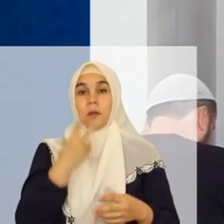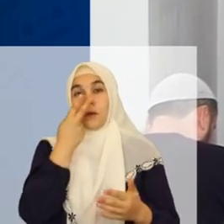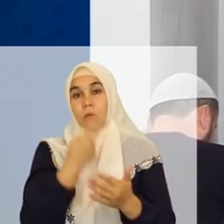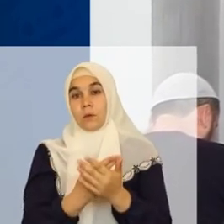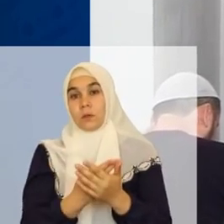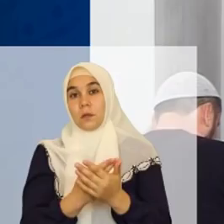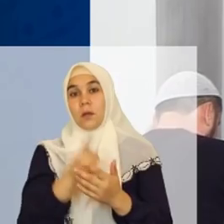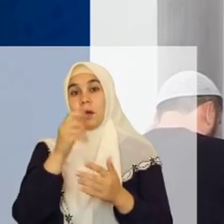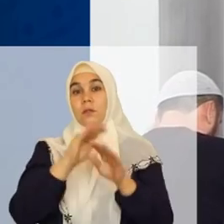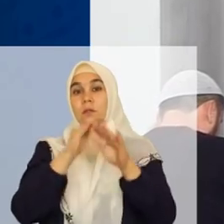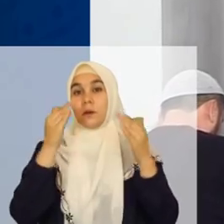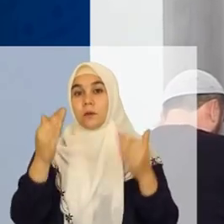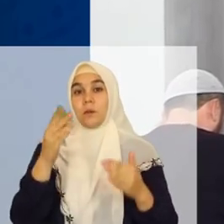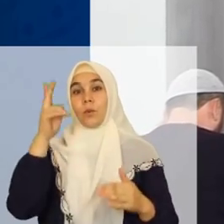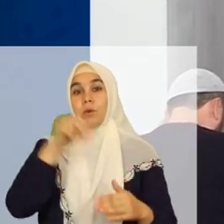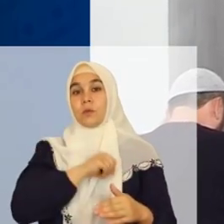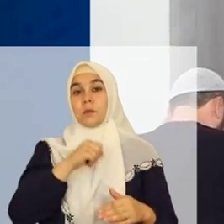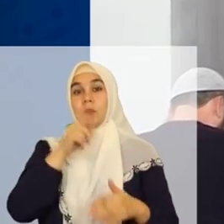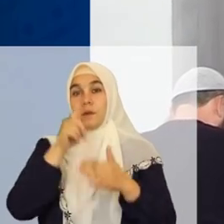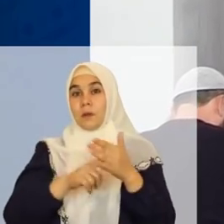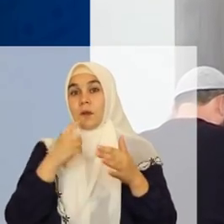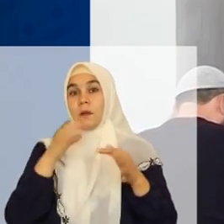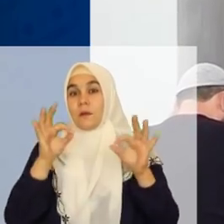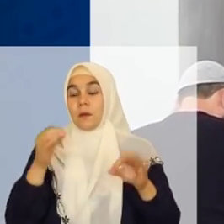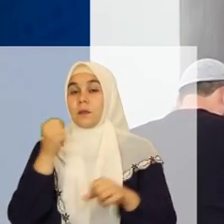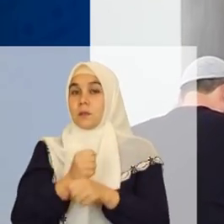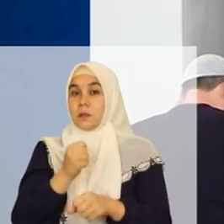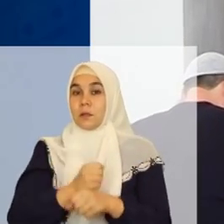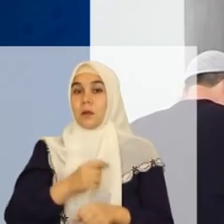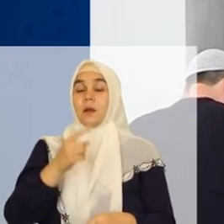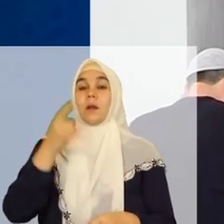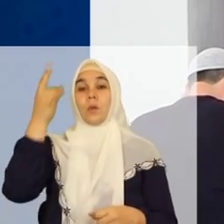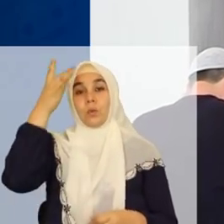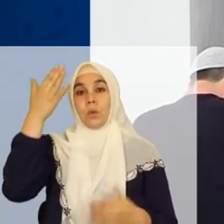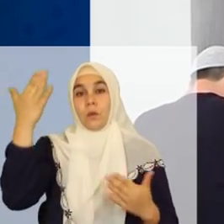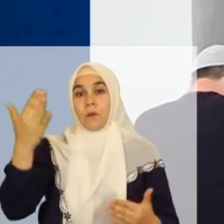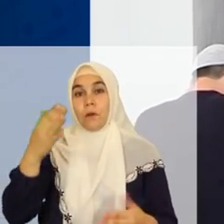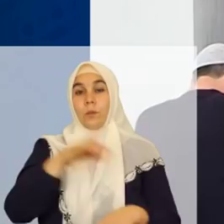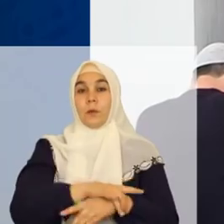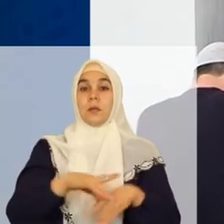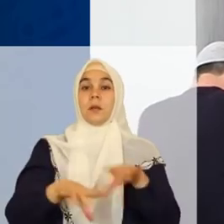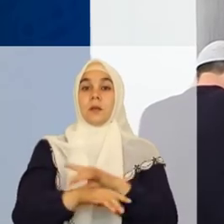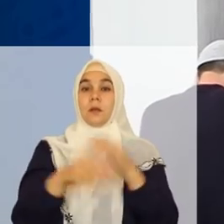Ko'ryapsizlarmi? Haj nafaqat Allohga taqvo va buyuk odob, balki bandalarga ham.